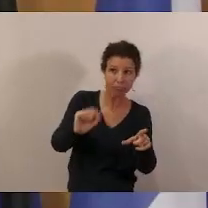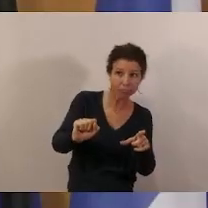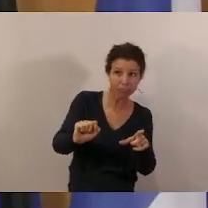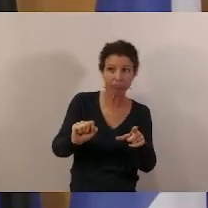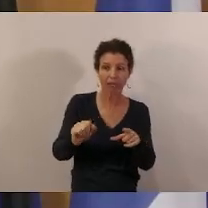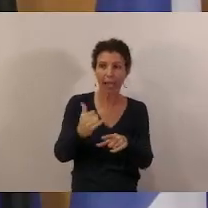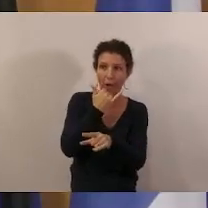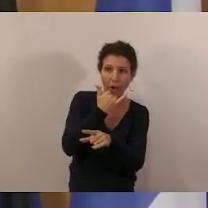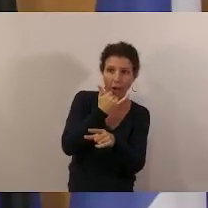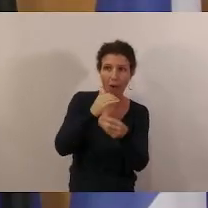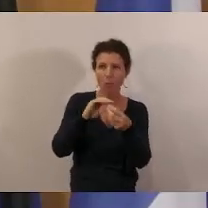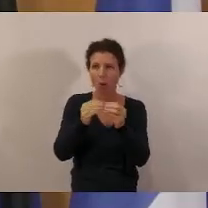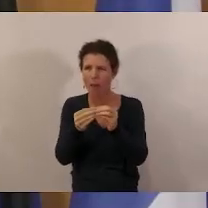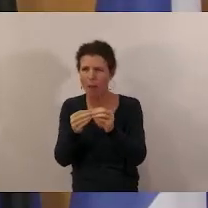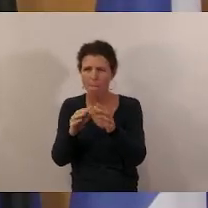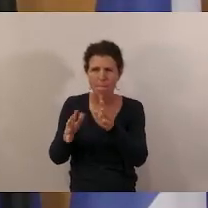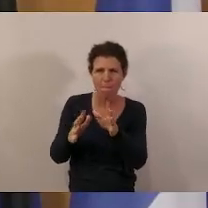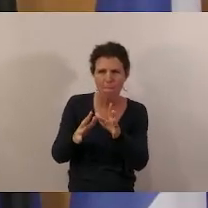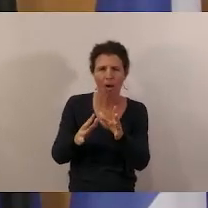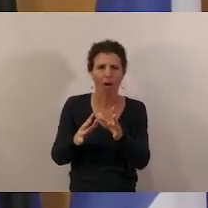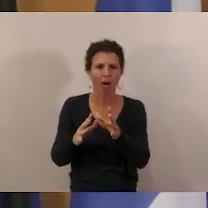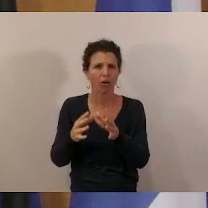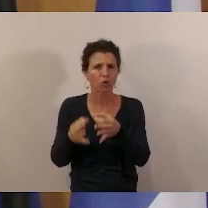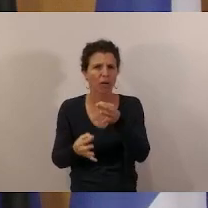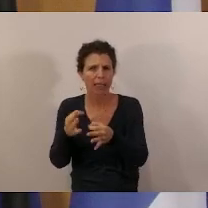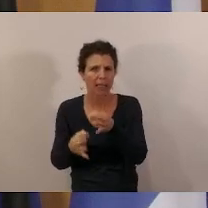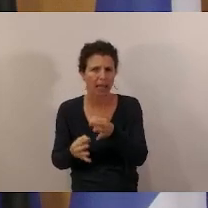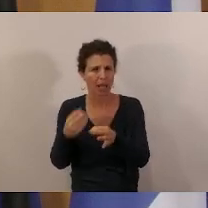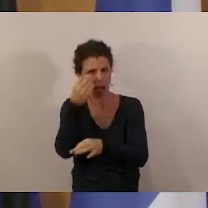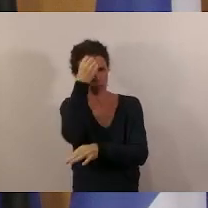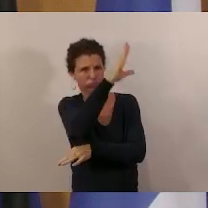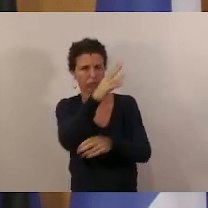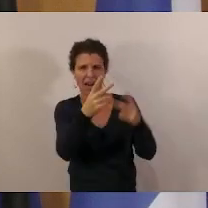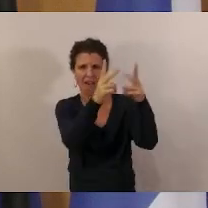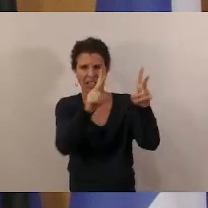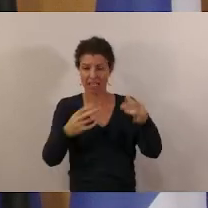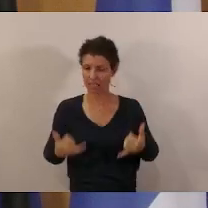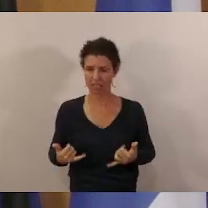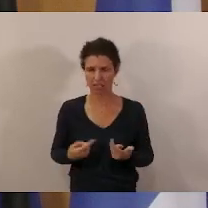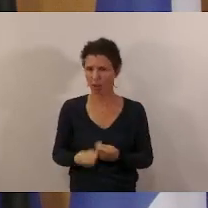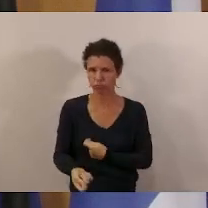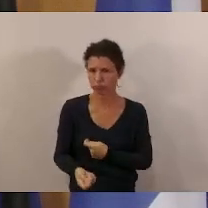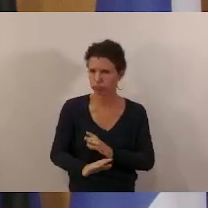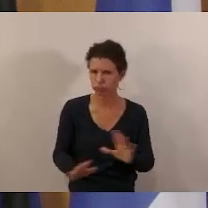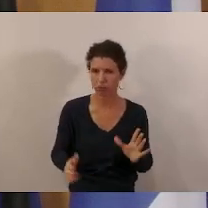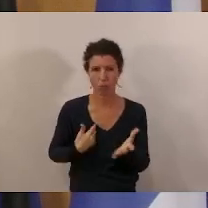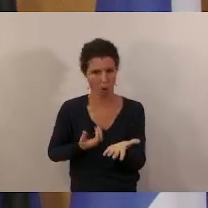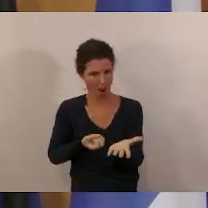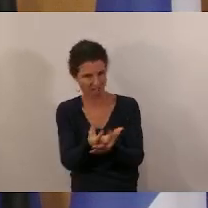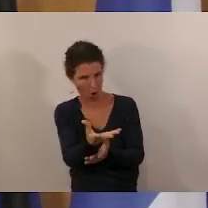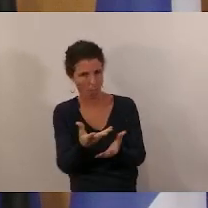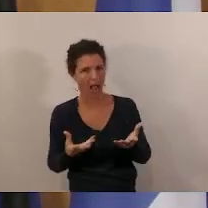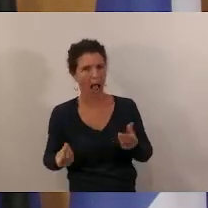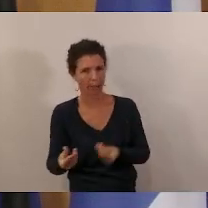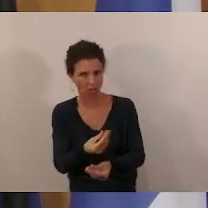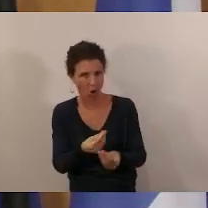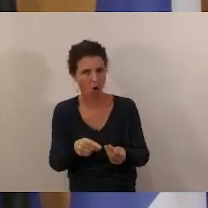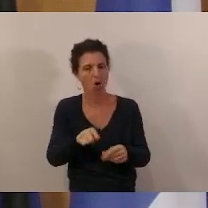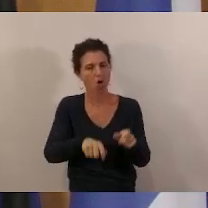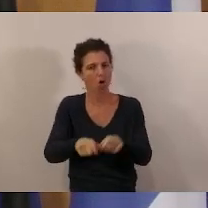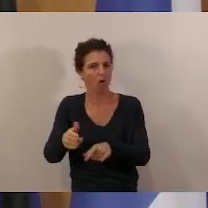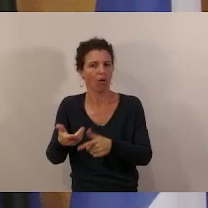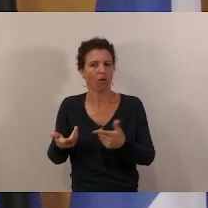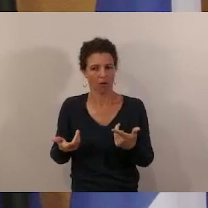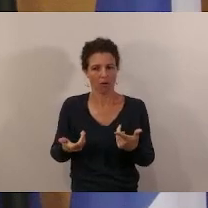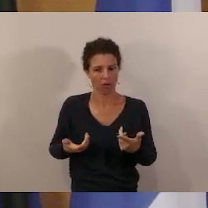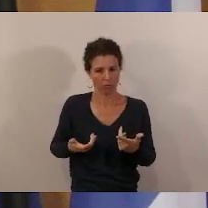ville. Je ne pense pas que ce soit le propos ici. Non. En tout cas, nous, on informe les habitants tout simplement que les fouilles ont démarré. Que c'est un